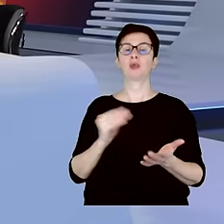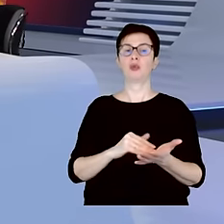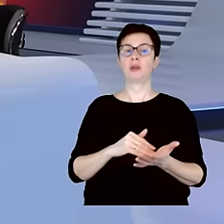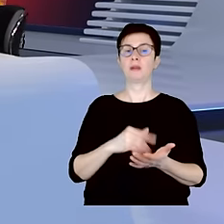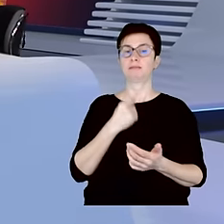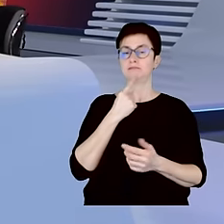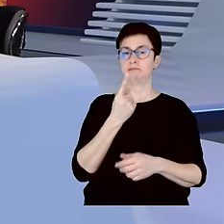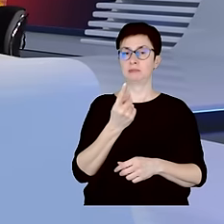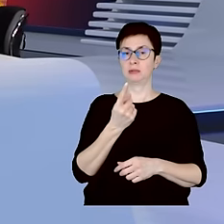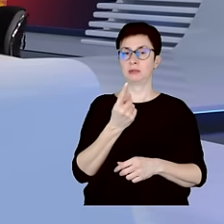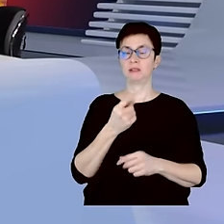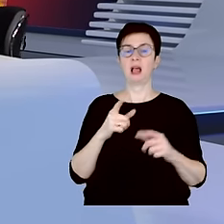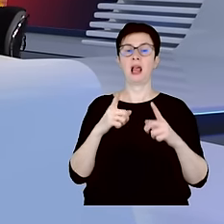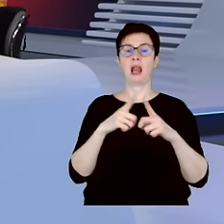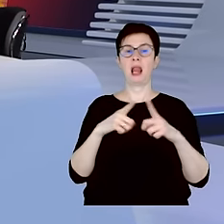list